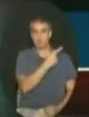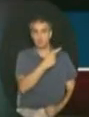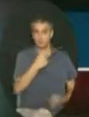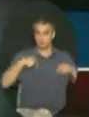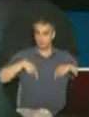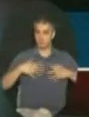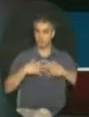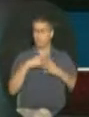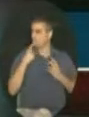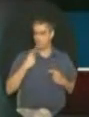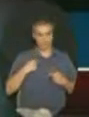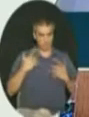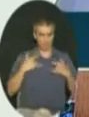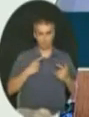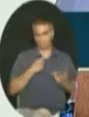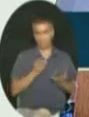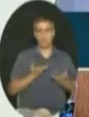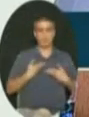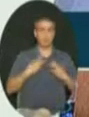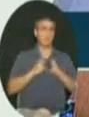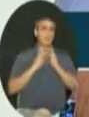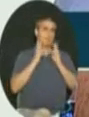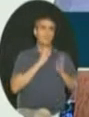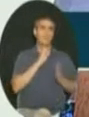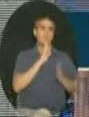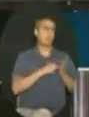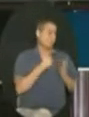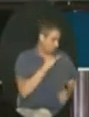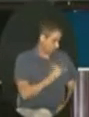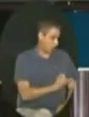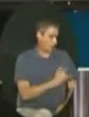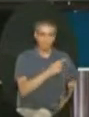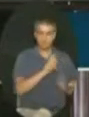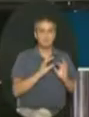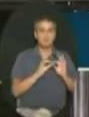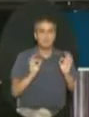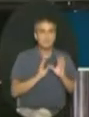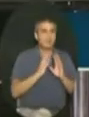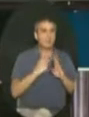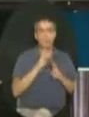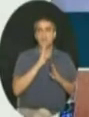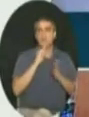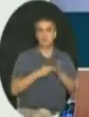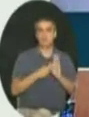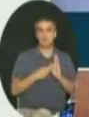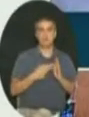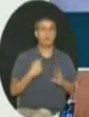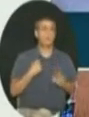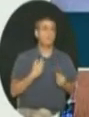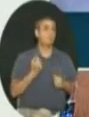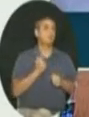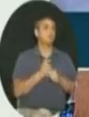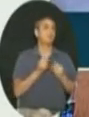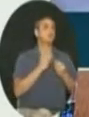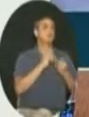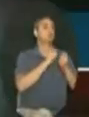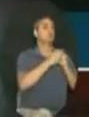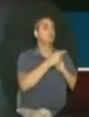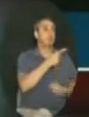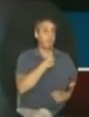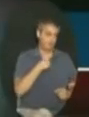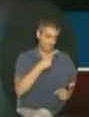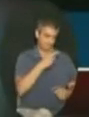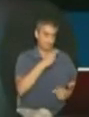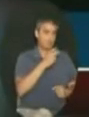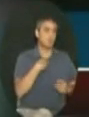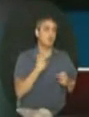יו"ר הקואליציה ואומר אני לא מכחיש, זה גם פותר לי בעיות פוליטיות, וזה מתחיל ונגמר בבעלות פוליטיות. אבל אני הולך לעשות עוד שינויים, וזה אני